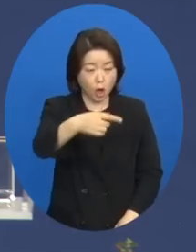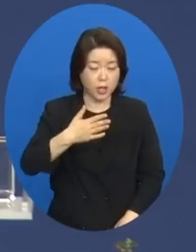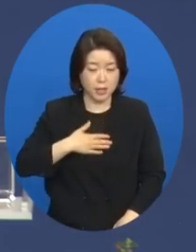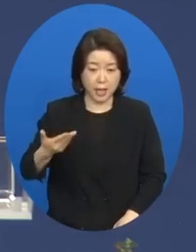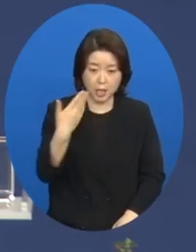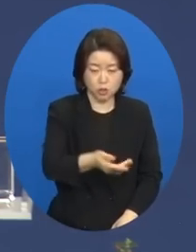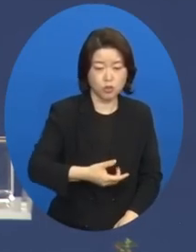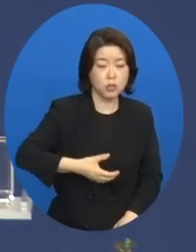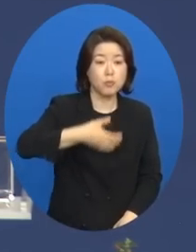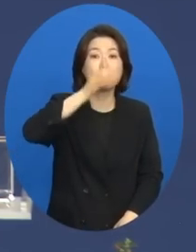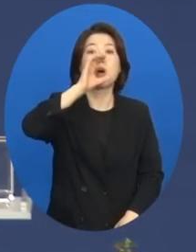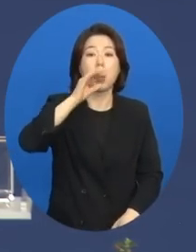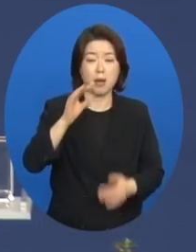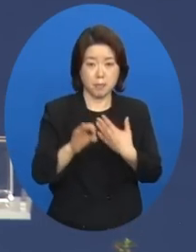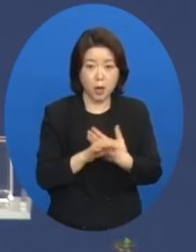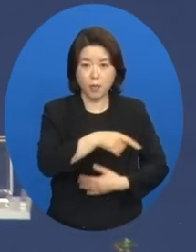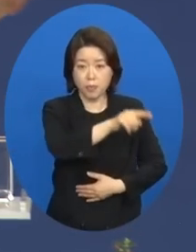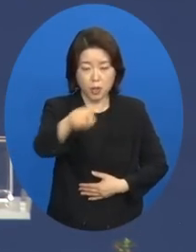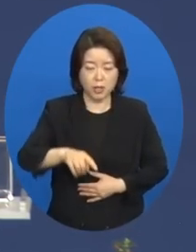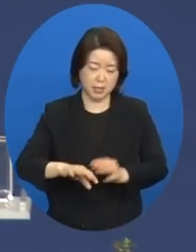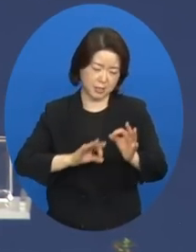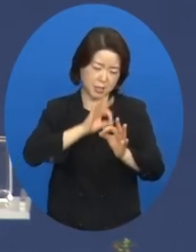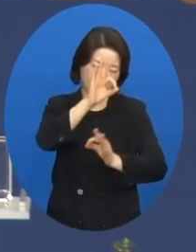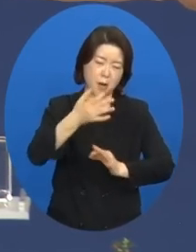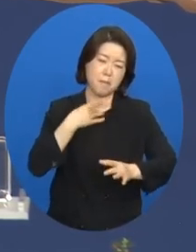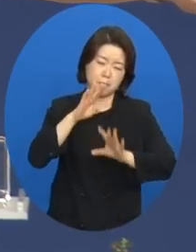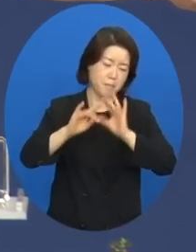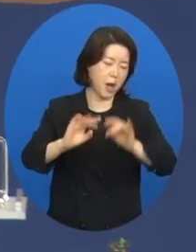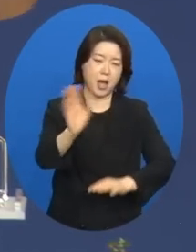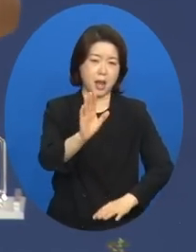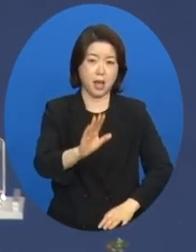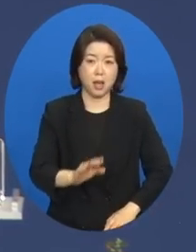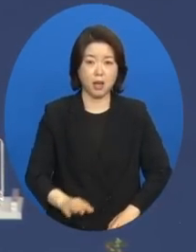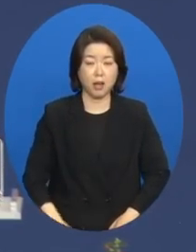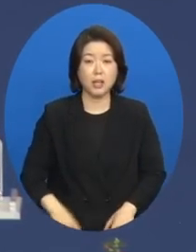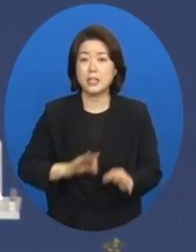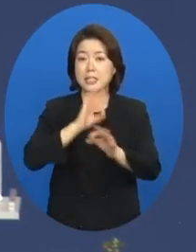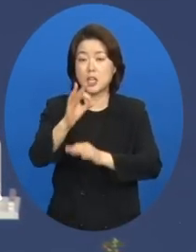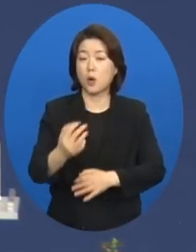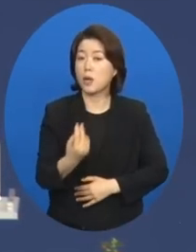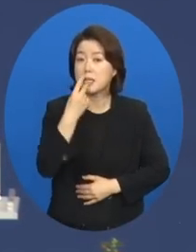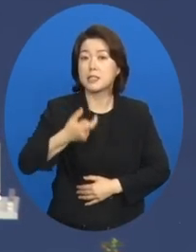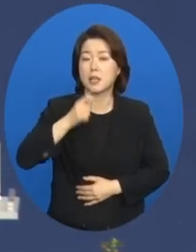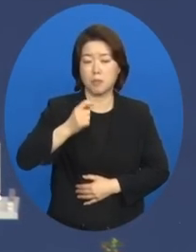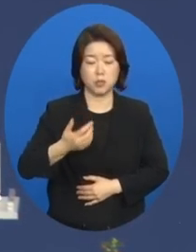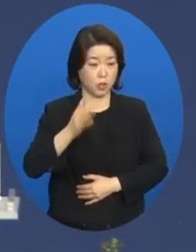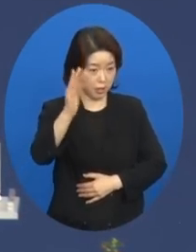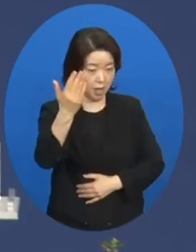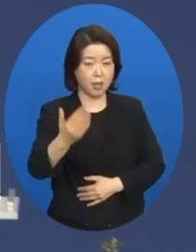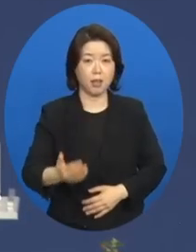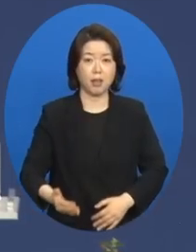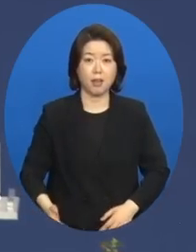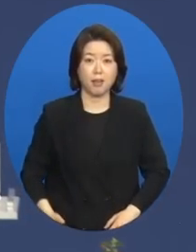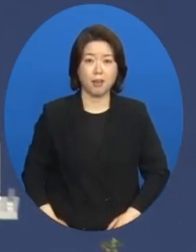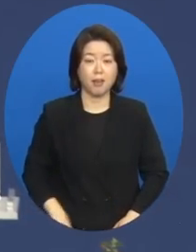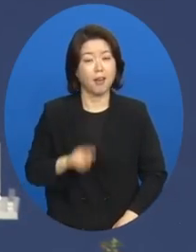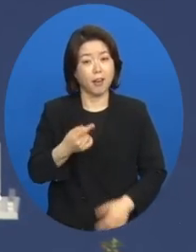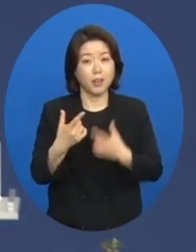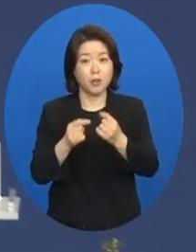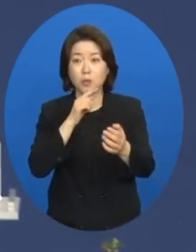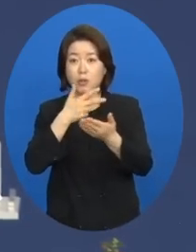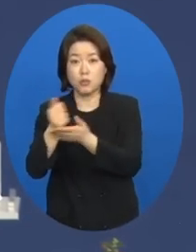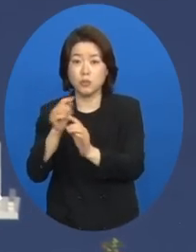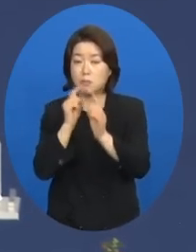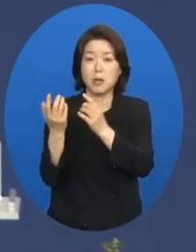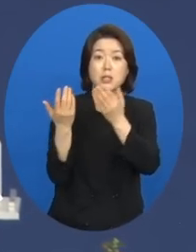물을 먹는 자는 너희는 영원히 목마르지 않으리라. 영원한 생명수가 될 것이다. 이렇게 주님이